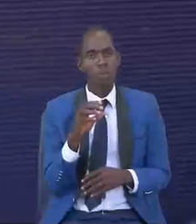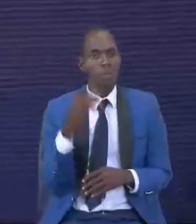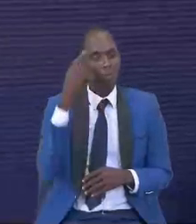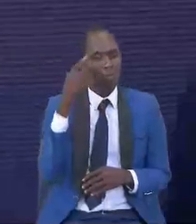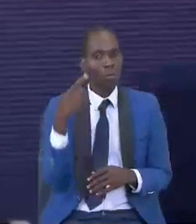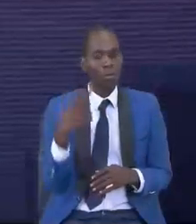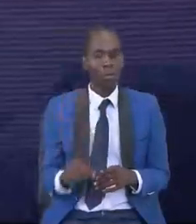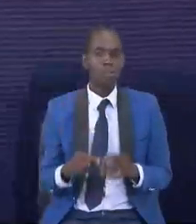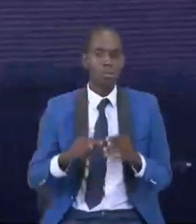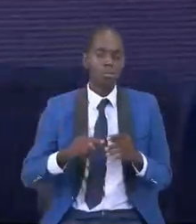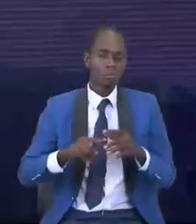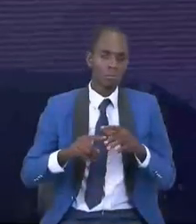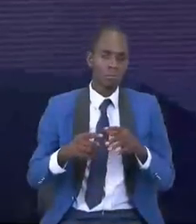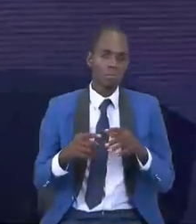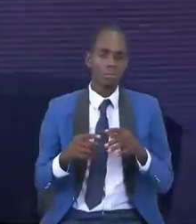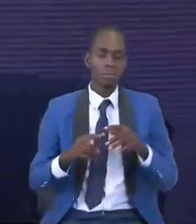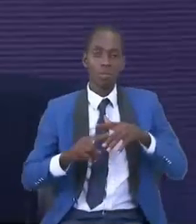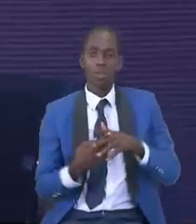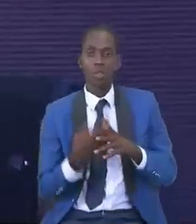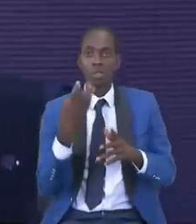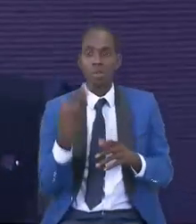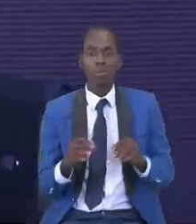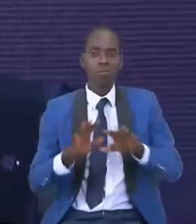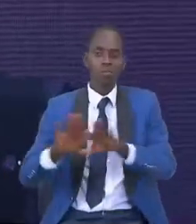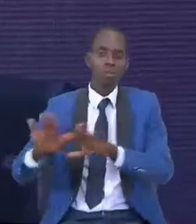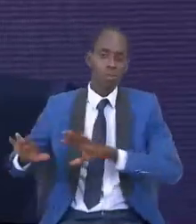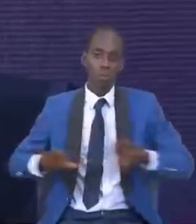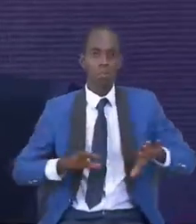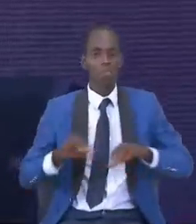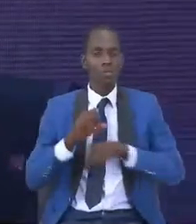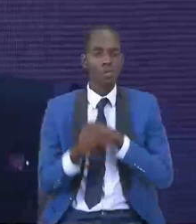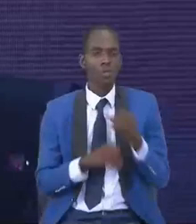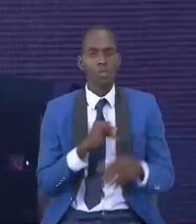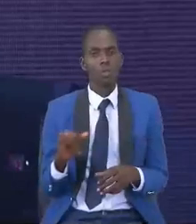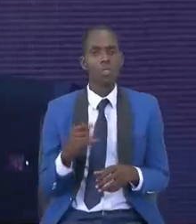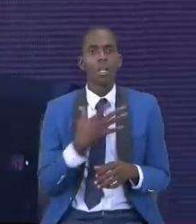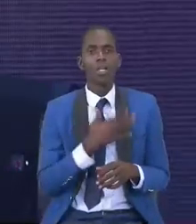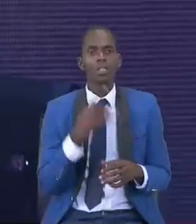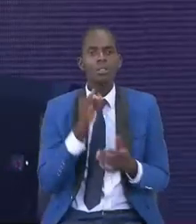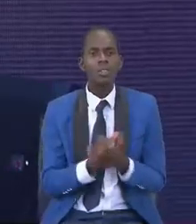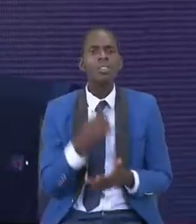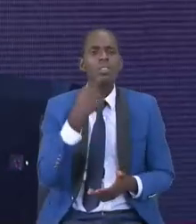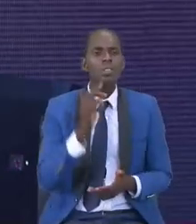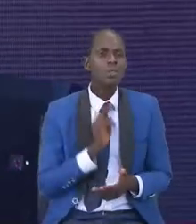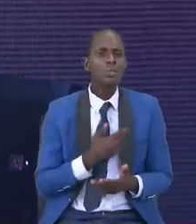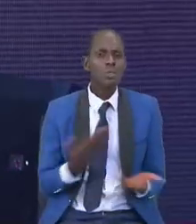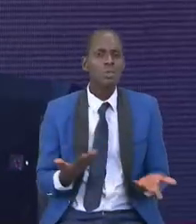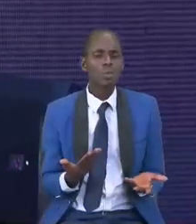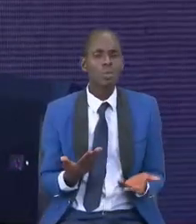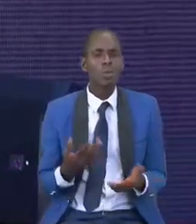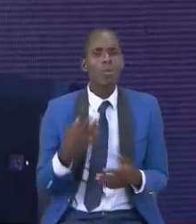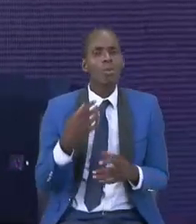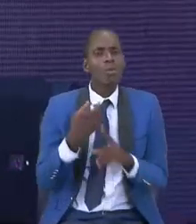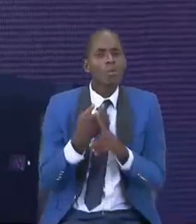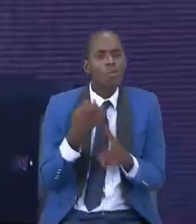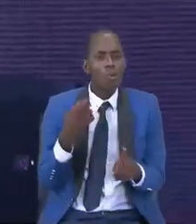Verset 8 dit, alors il lui dit, dis-nous, qui nous a-t-il ce malheur?